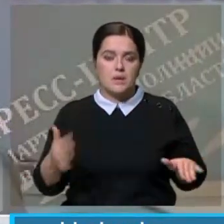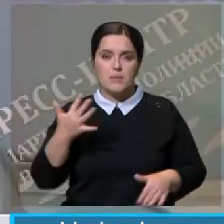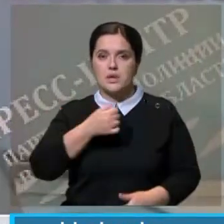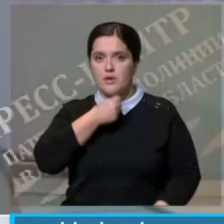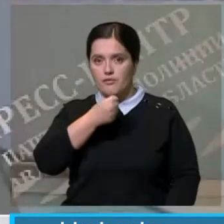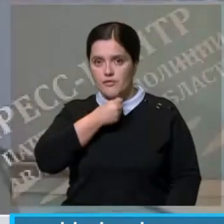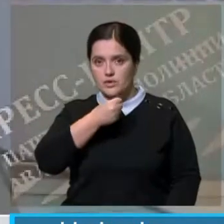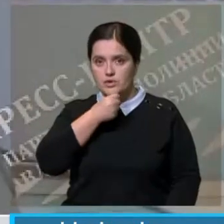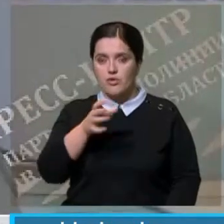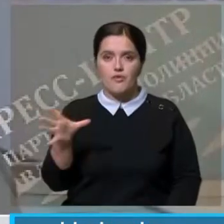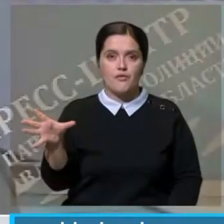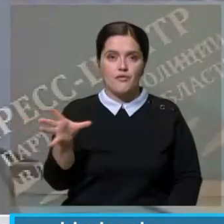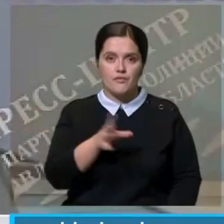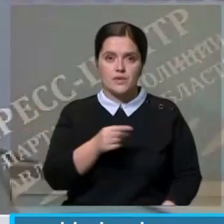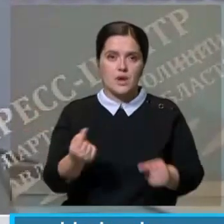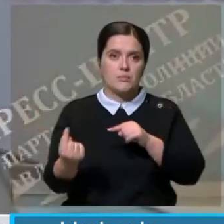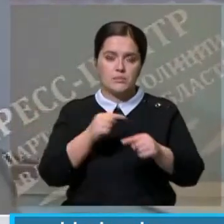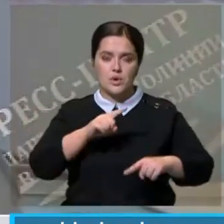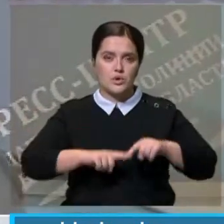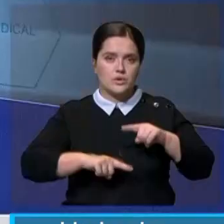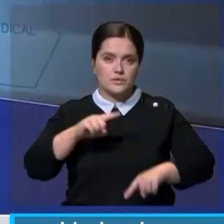взрослых. Все являются между собой родственниками.